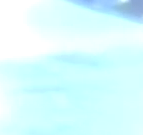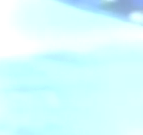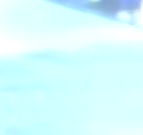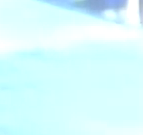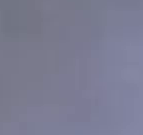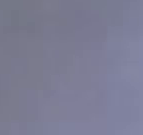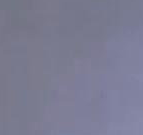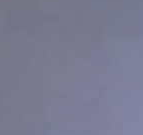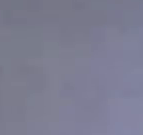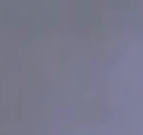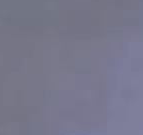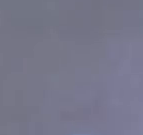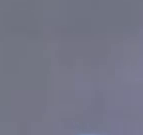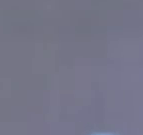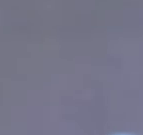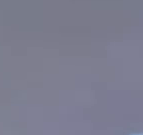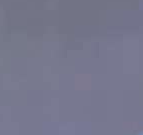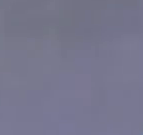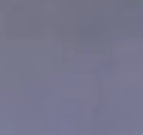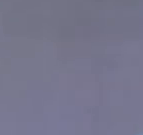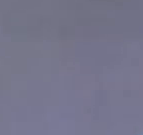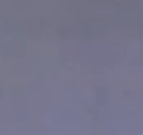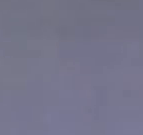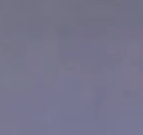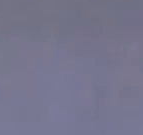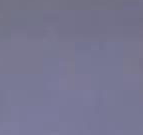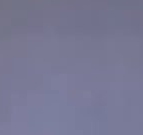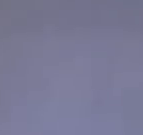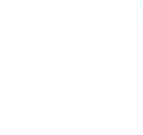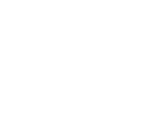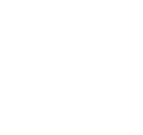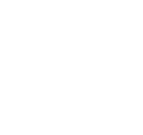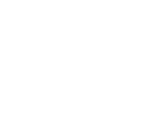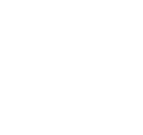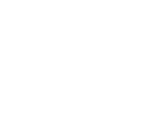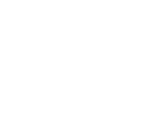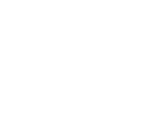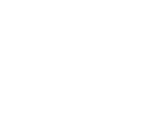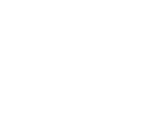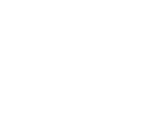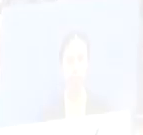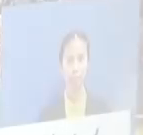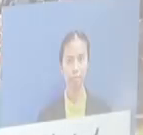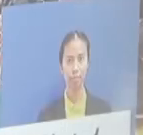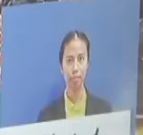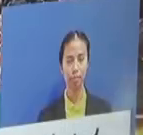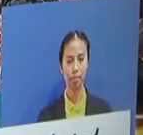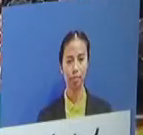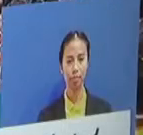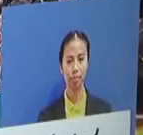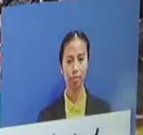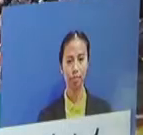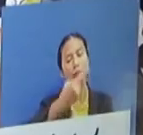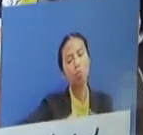สามารถขยายไปยังพรรคร่วมรัฐบาลได้เช่นกันจึงต้องจับตาดูสิ่งที่จะเป็นเครื่องพิสูจน์อำนาจและบ